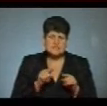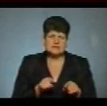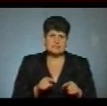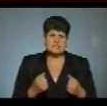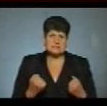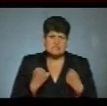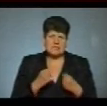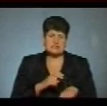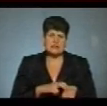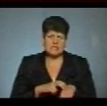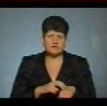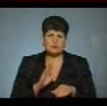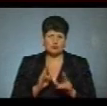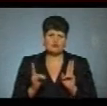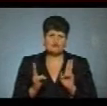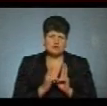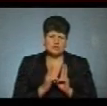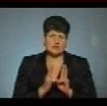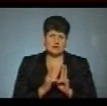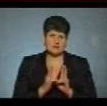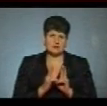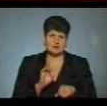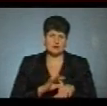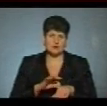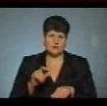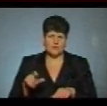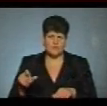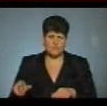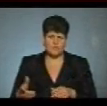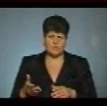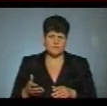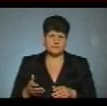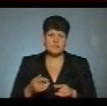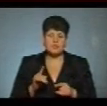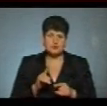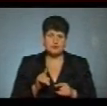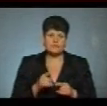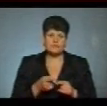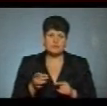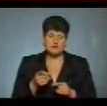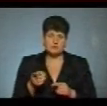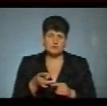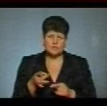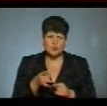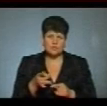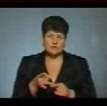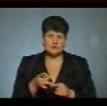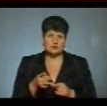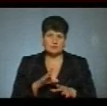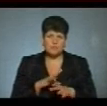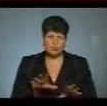лікарів, які будуть зустрічати потенційних хворих. Що повторилася саме історія в Тернопільському районі, яка повторилася в